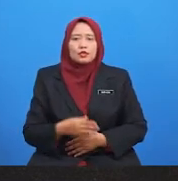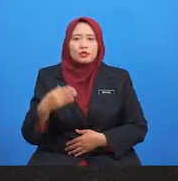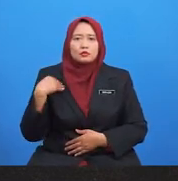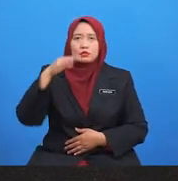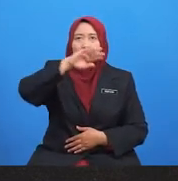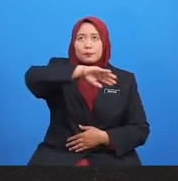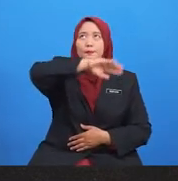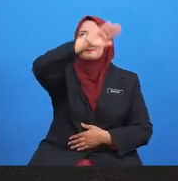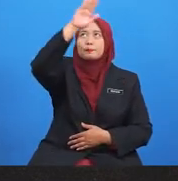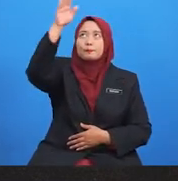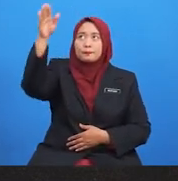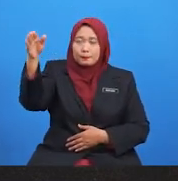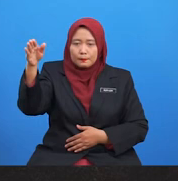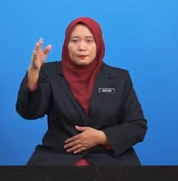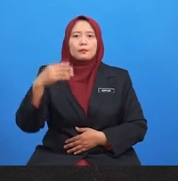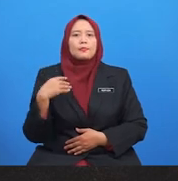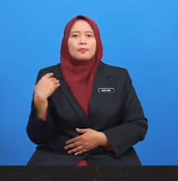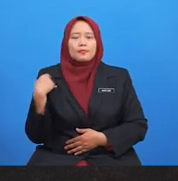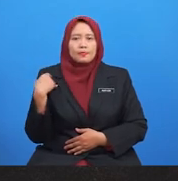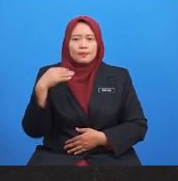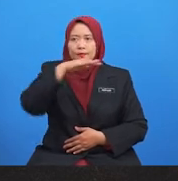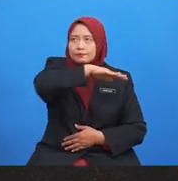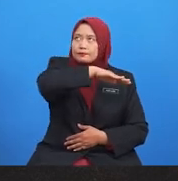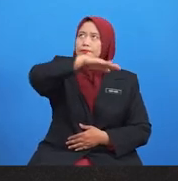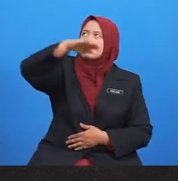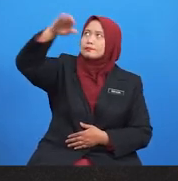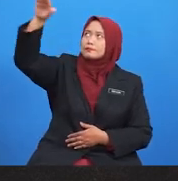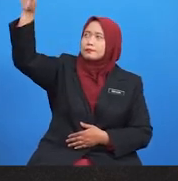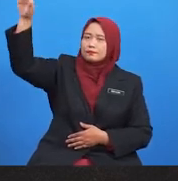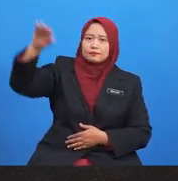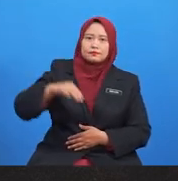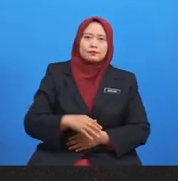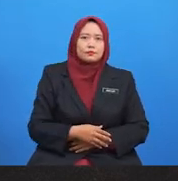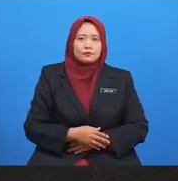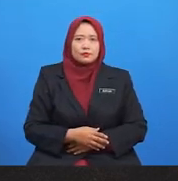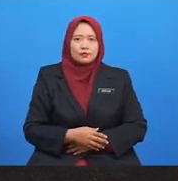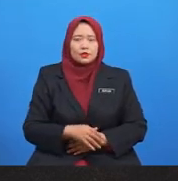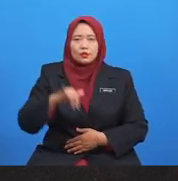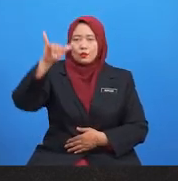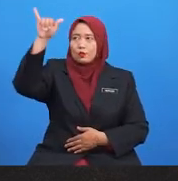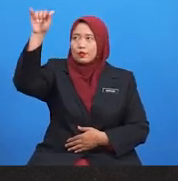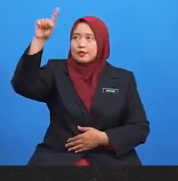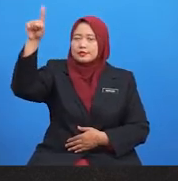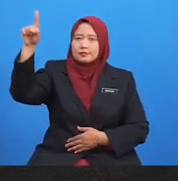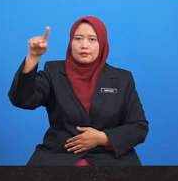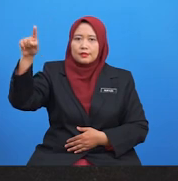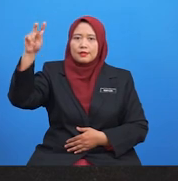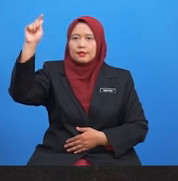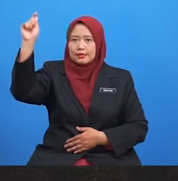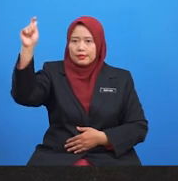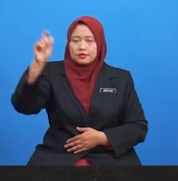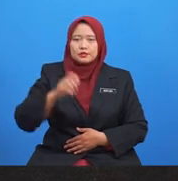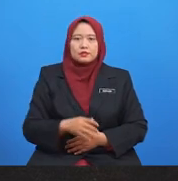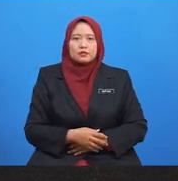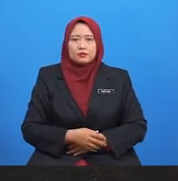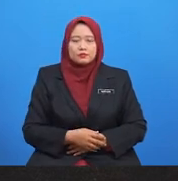terhasil daripada suatu lengkuk yang dibatasi oleh satu garisan, iaitu